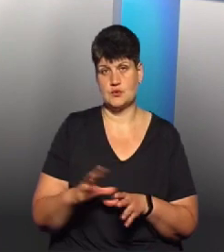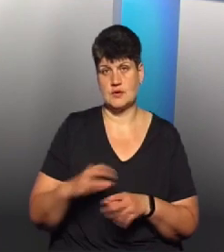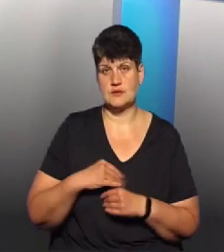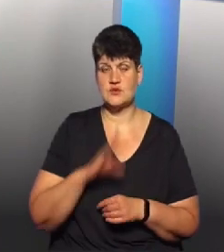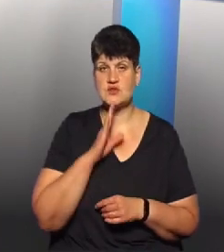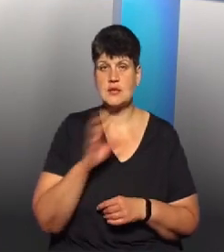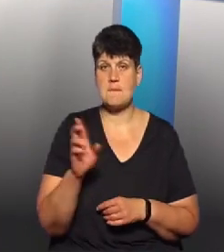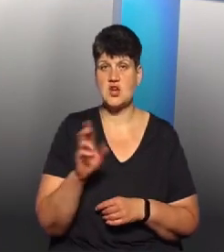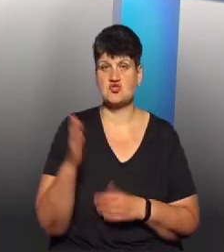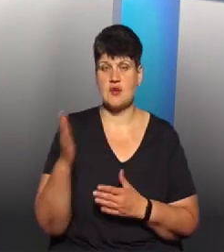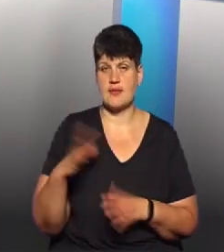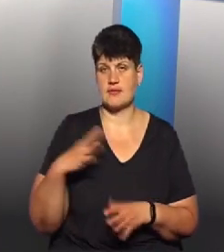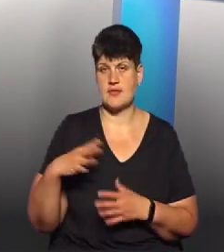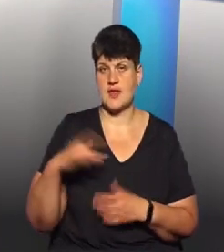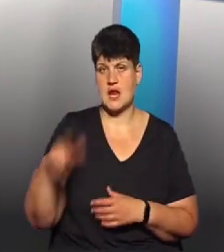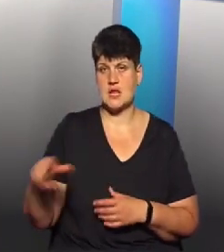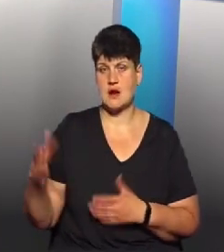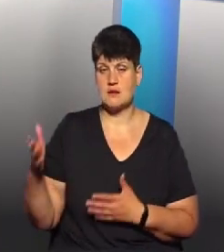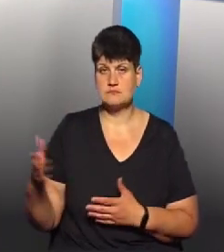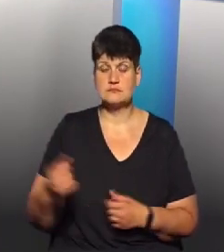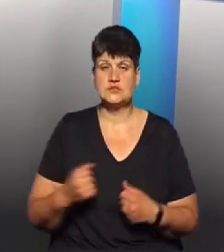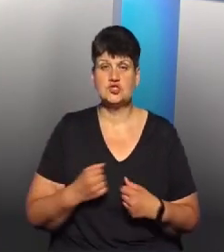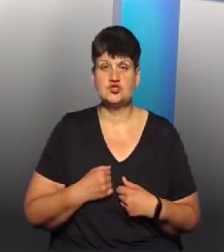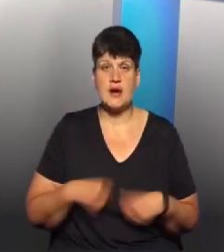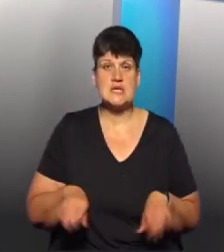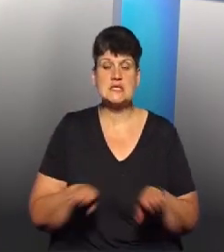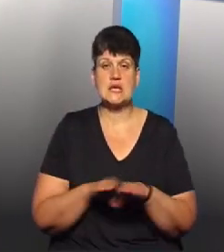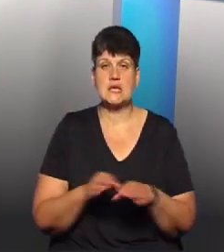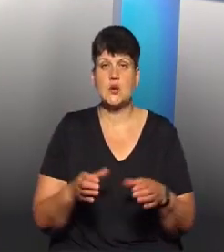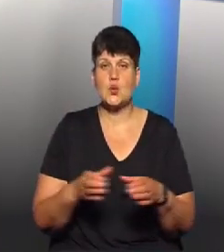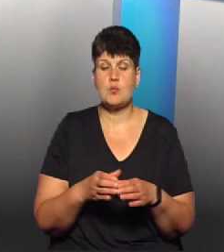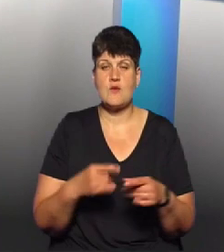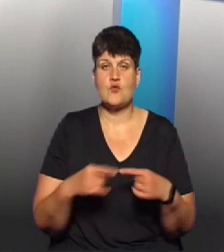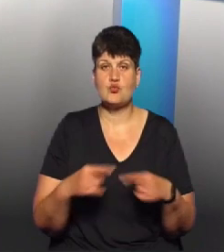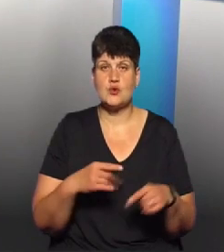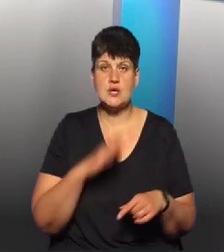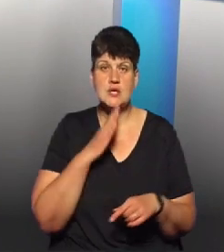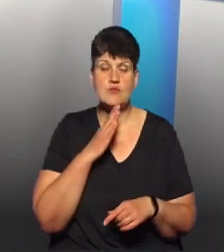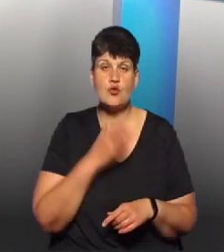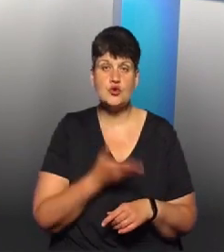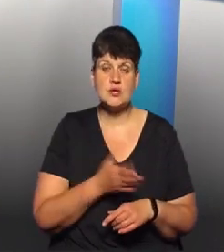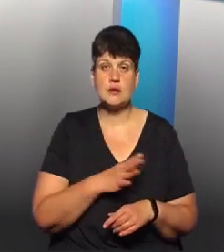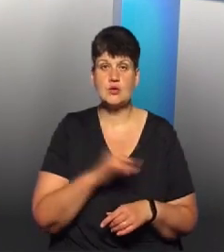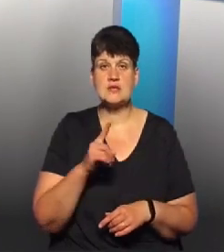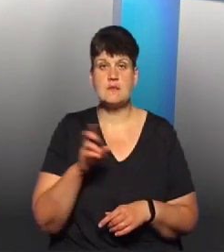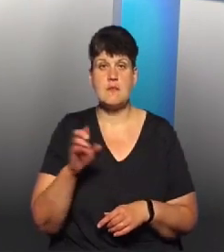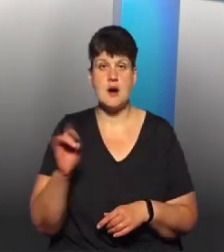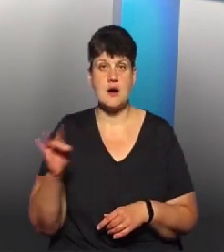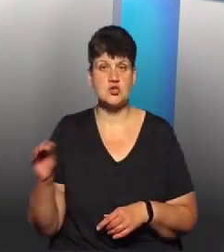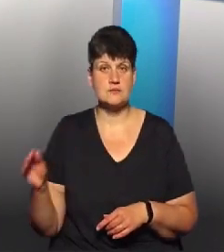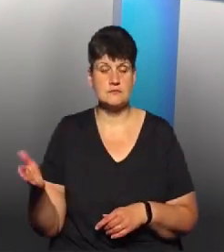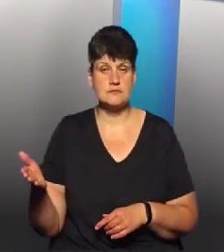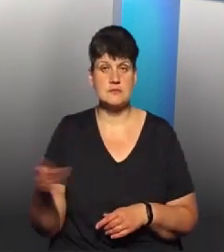тренера. На жаль, закрилися групи футбольні, дівочі, які були в Збаражі.